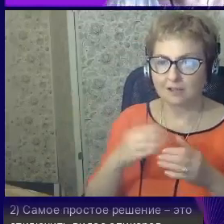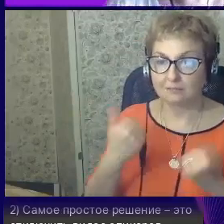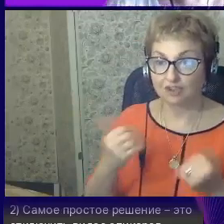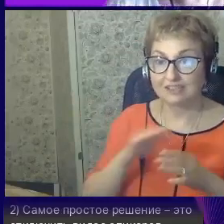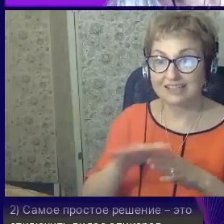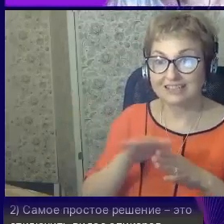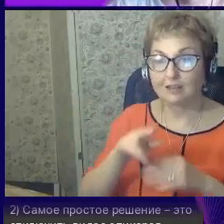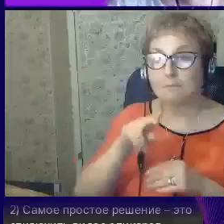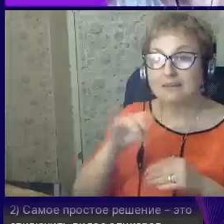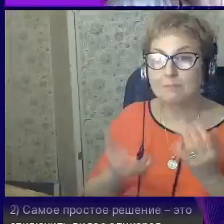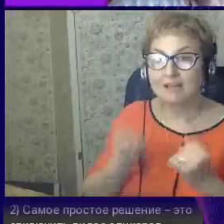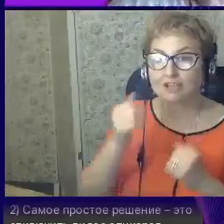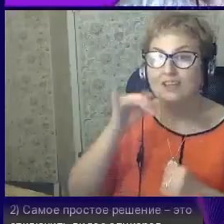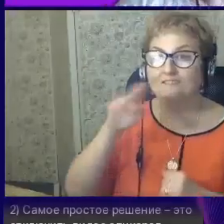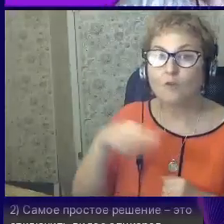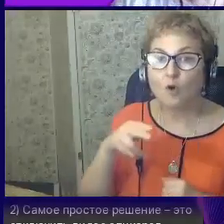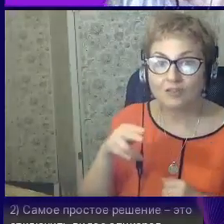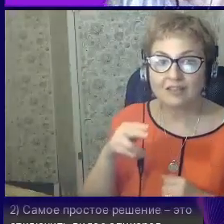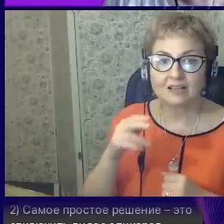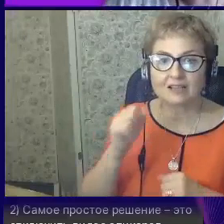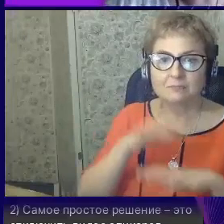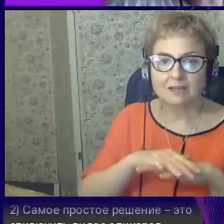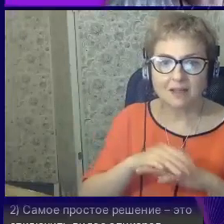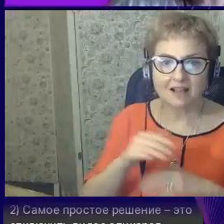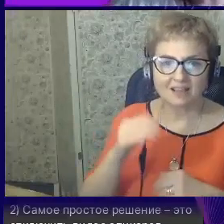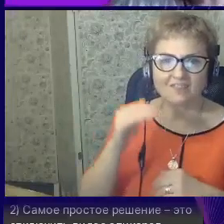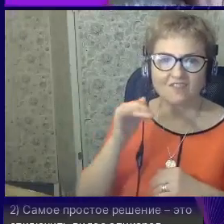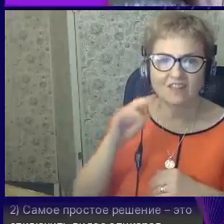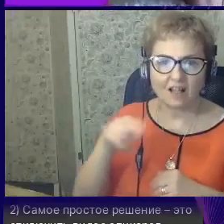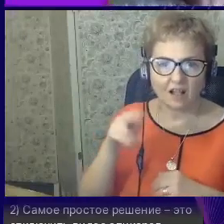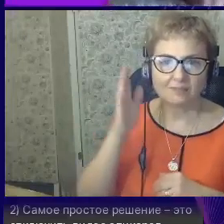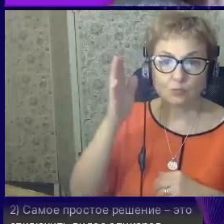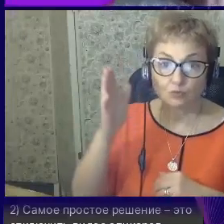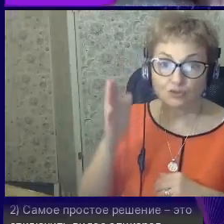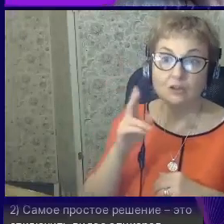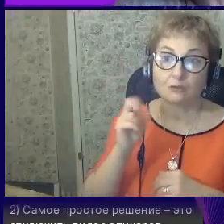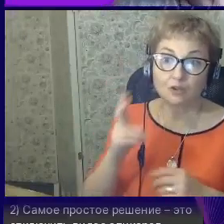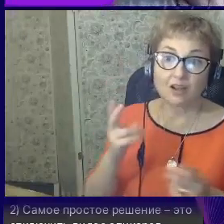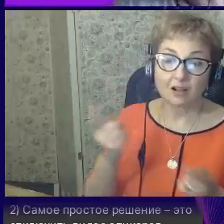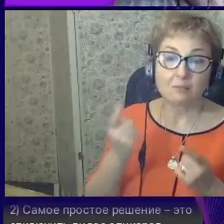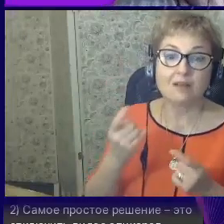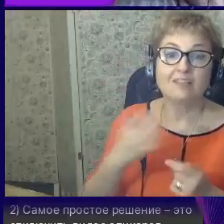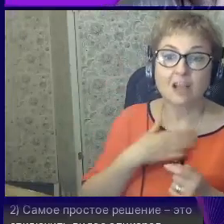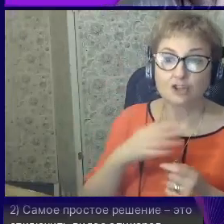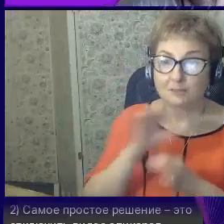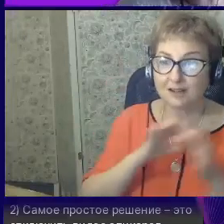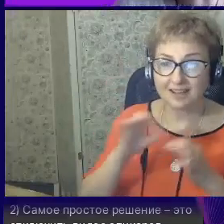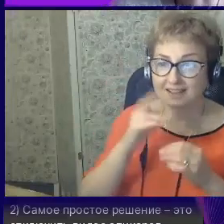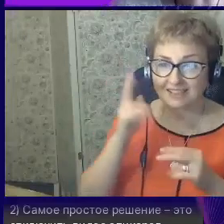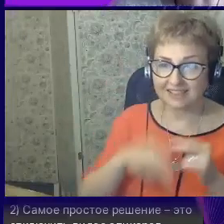его сейчас при поддержке фонда Сбербанка «Вклад в будущее». Но, как правило, наши проекты